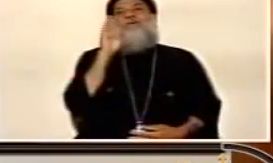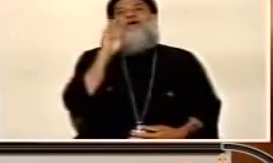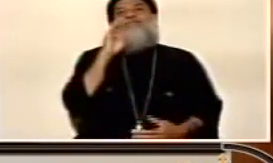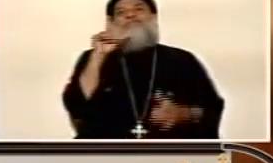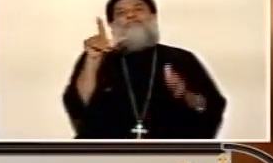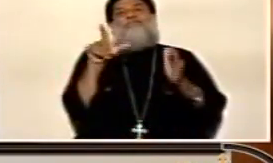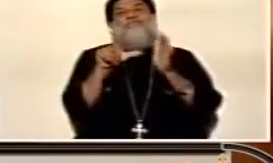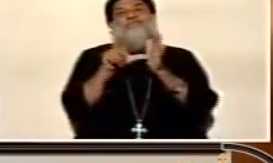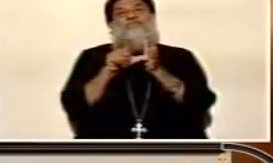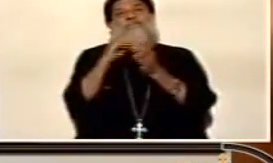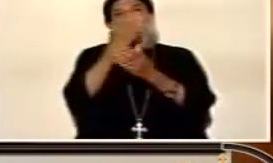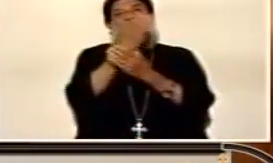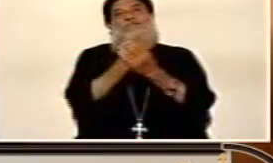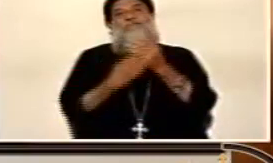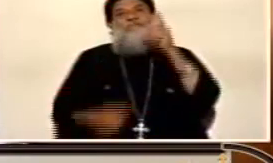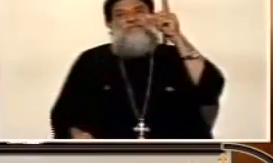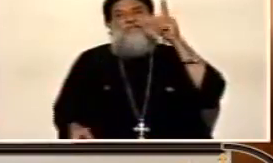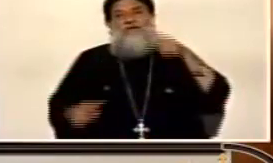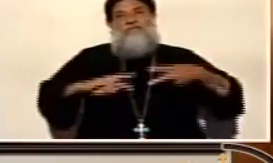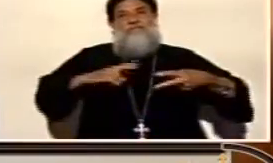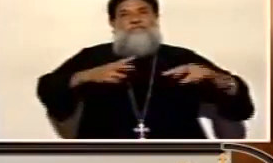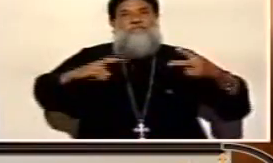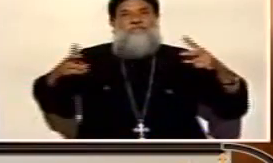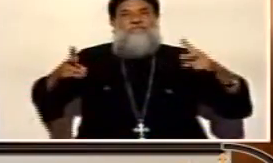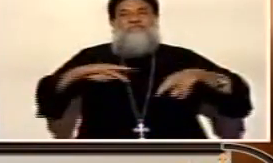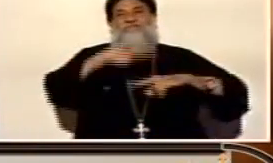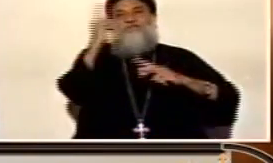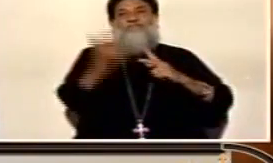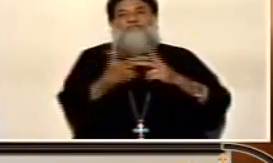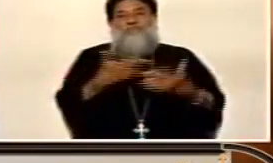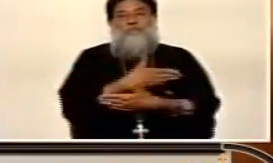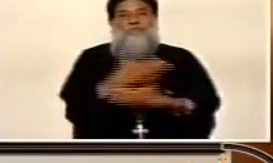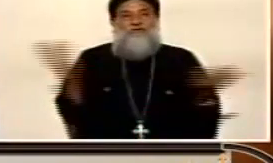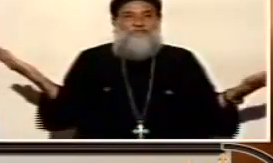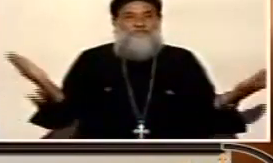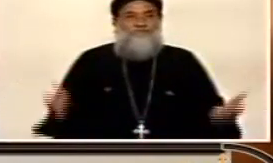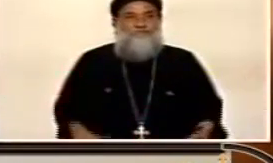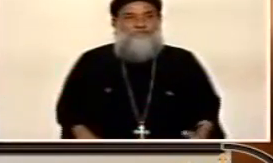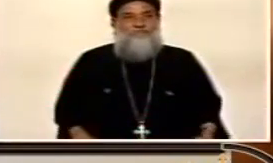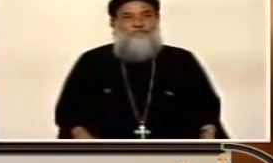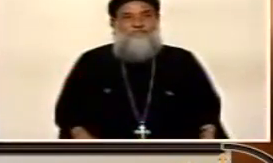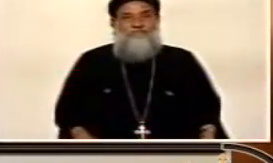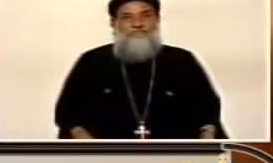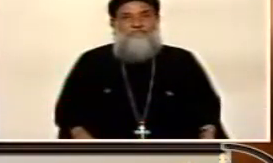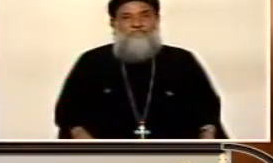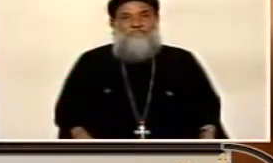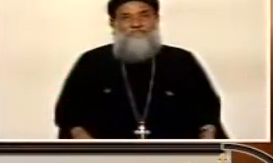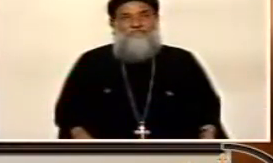تميز أولاد الله عن غيرهم من البشر. مبادئ جديدة سيدنا.